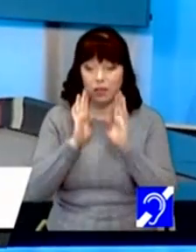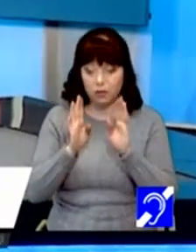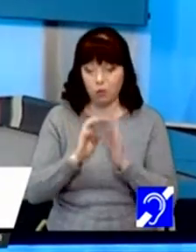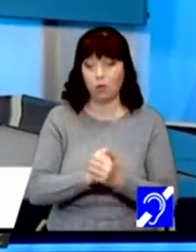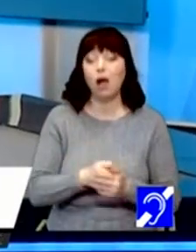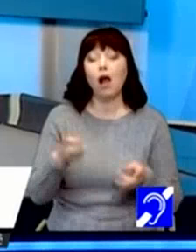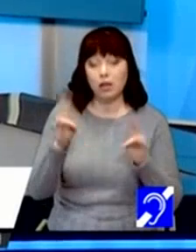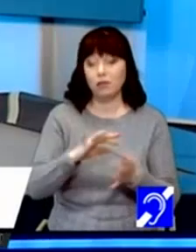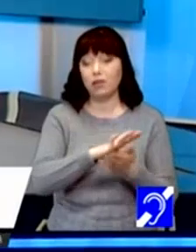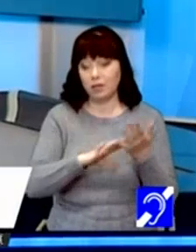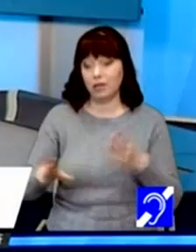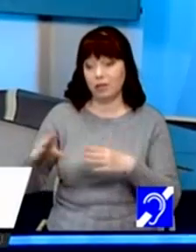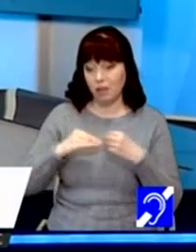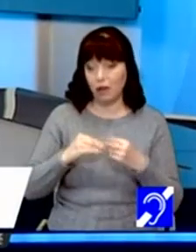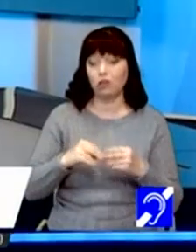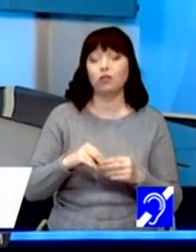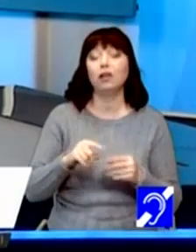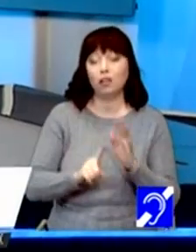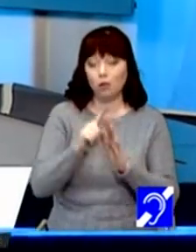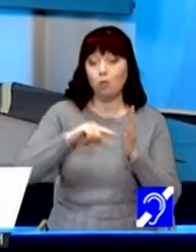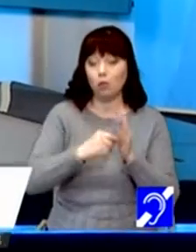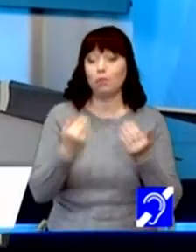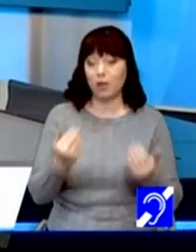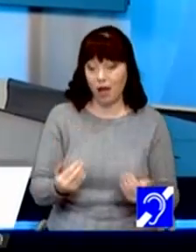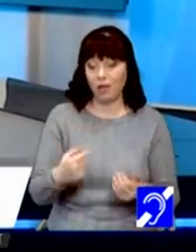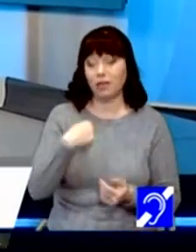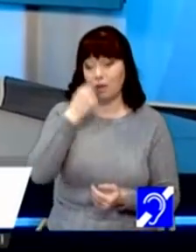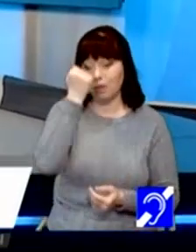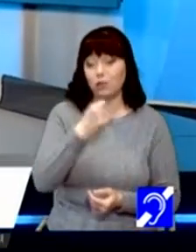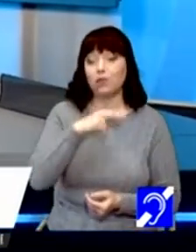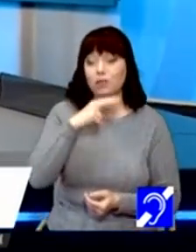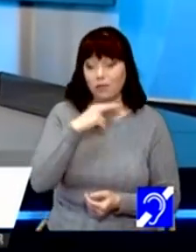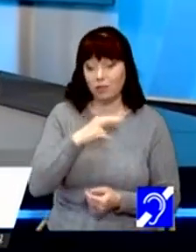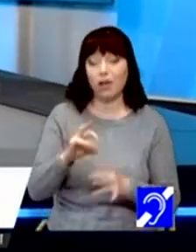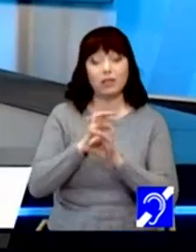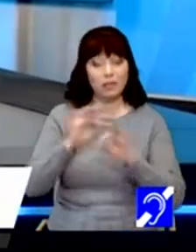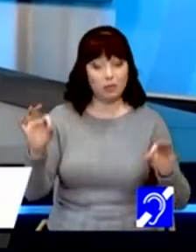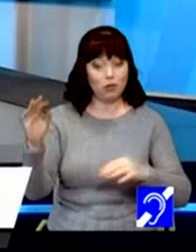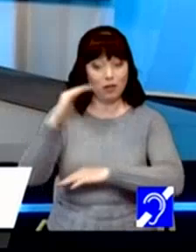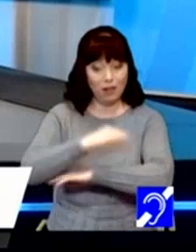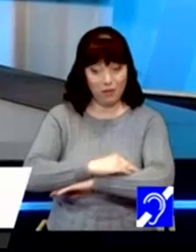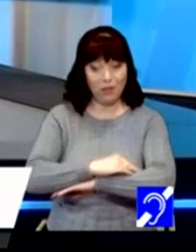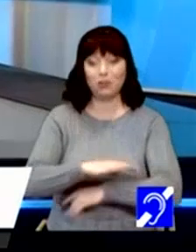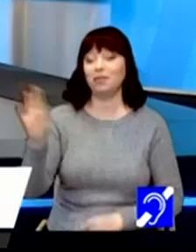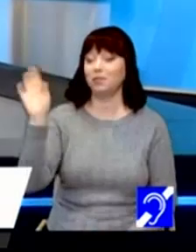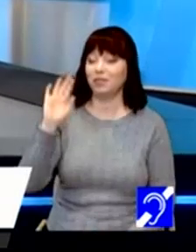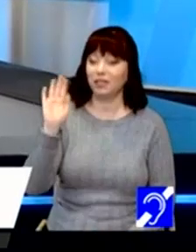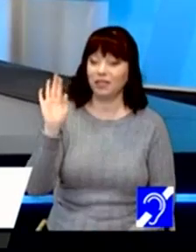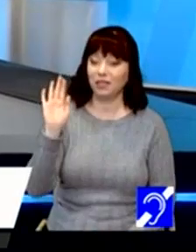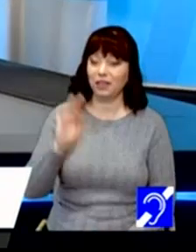rămâneți aproape imediat începe emisiunea punctul de azi sub tanarul și vă mulțumesc pentru atenție O seară frumoasă să aveți mai